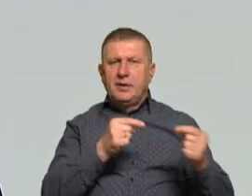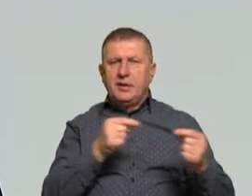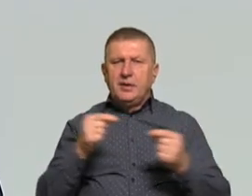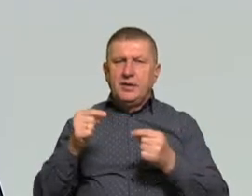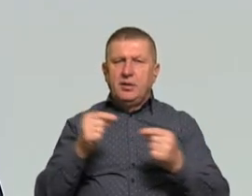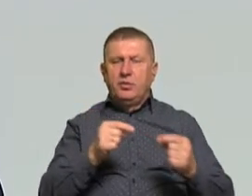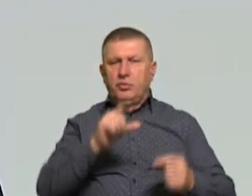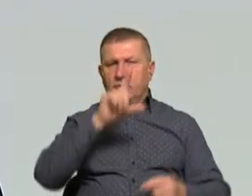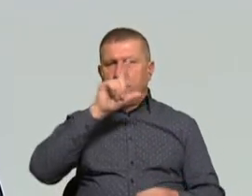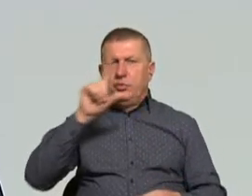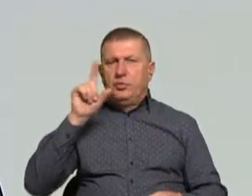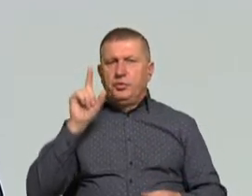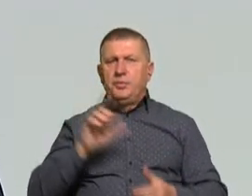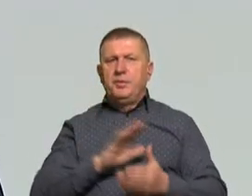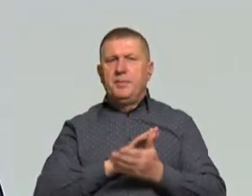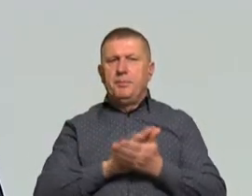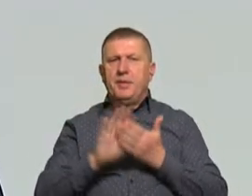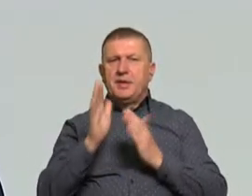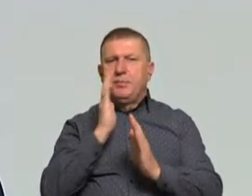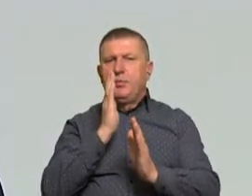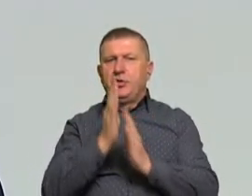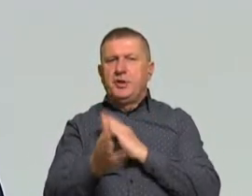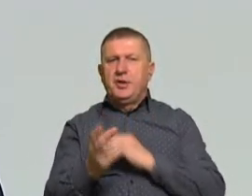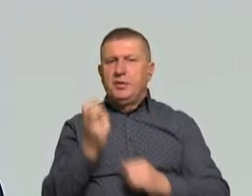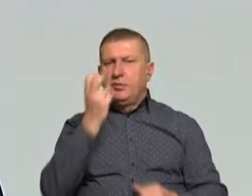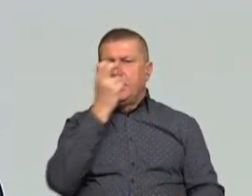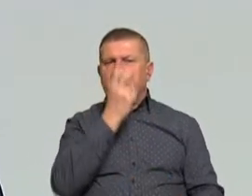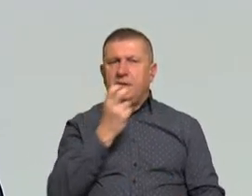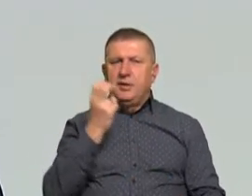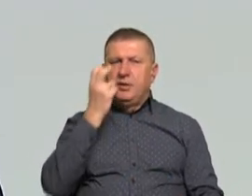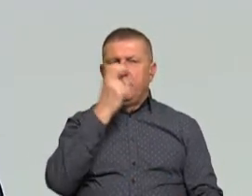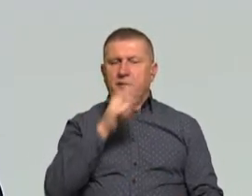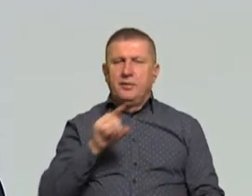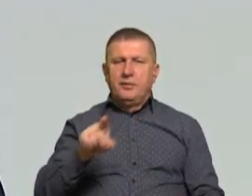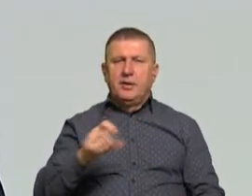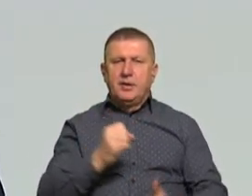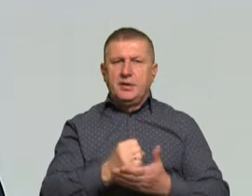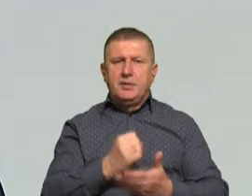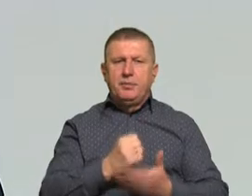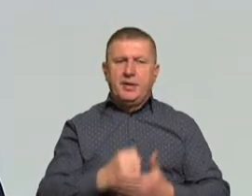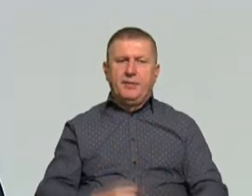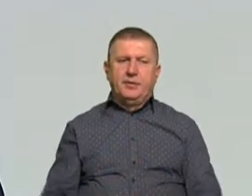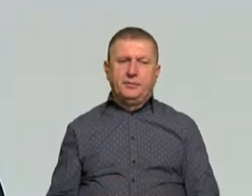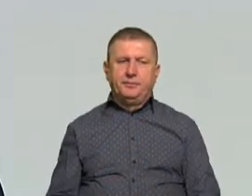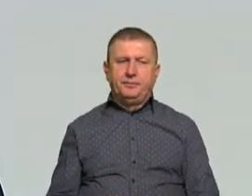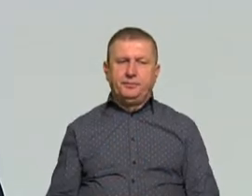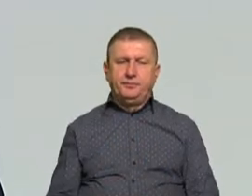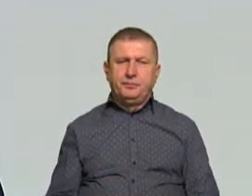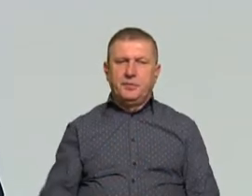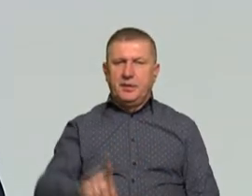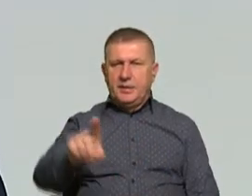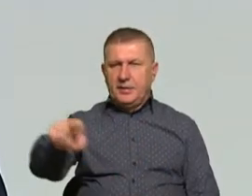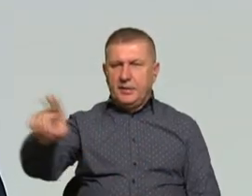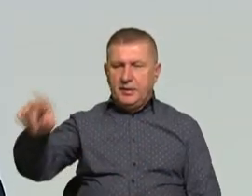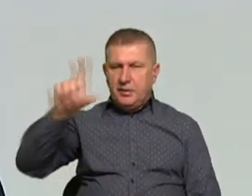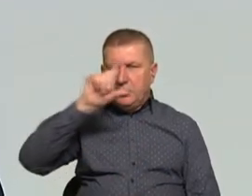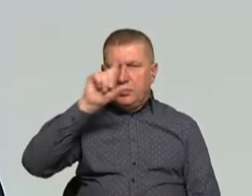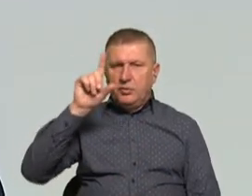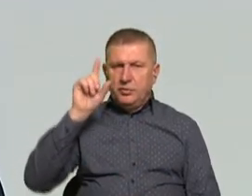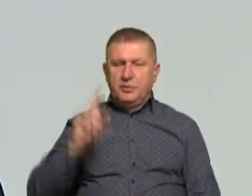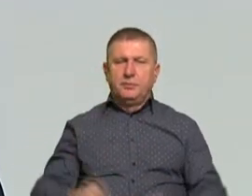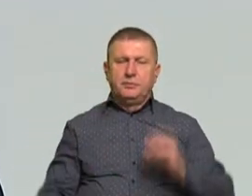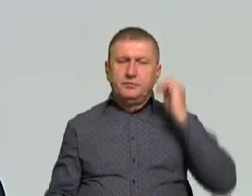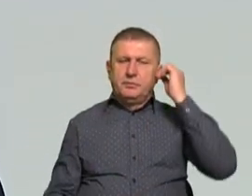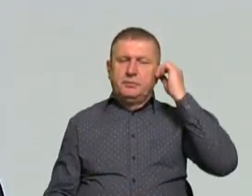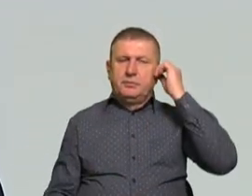ludźmi bezpośrednio zainteresowanymi w te sprawy, te sprawy, które dotyczą tych ludzi. Ja chcę taki